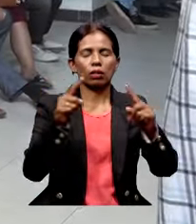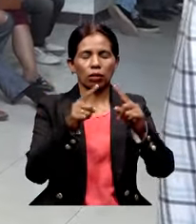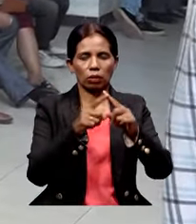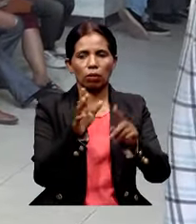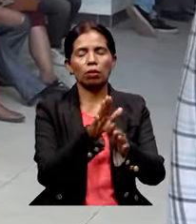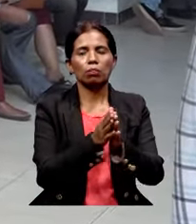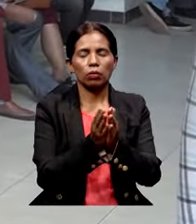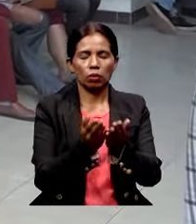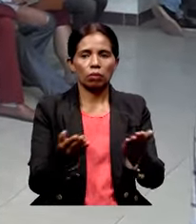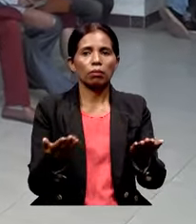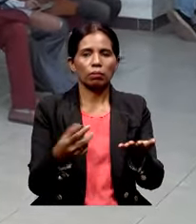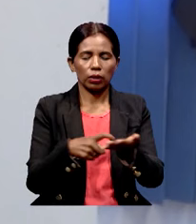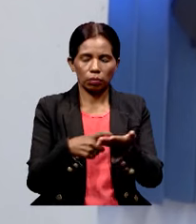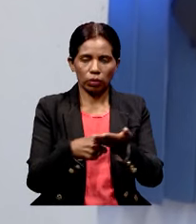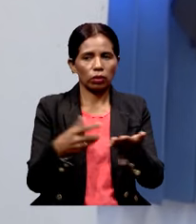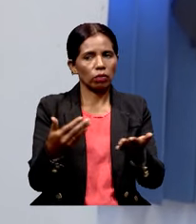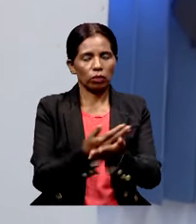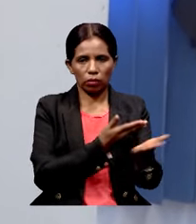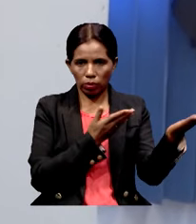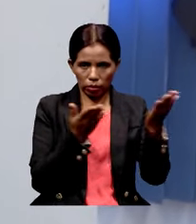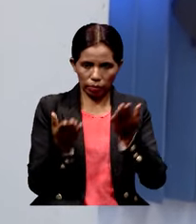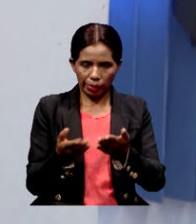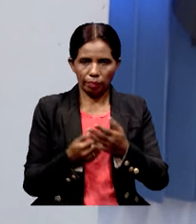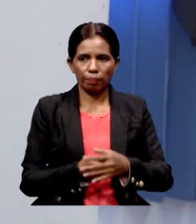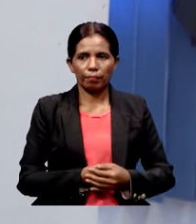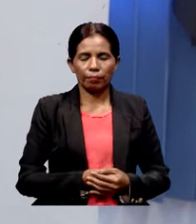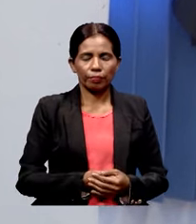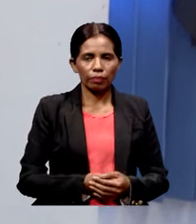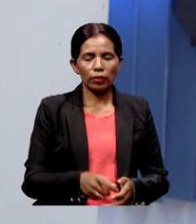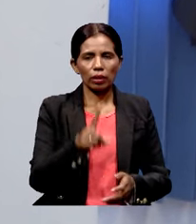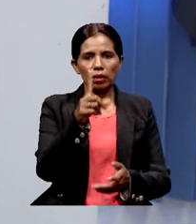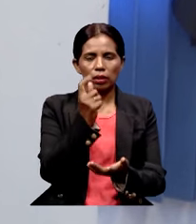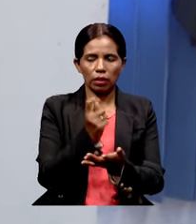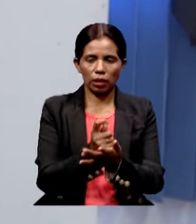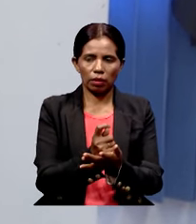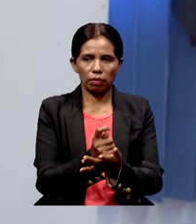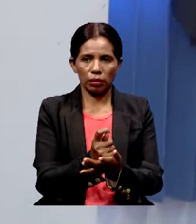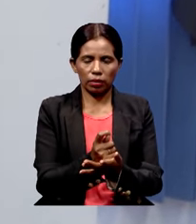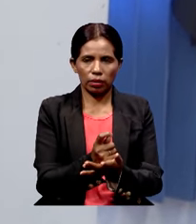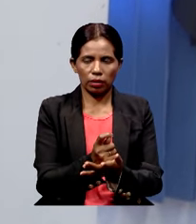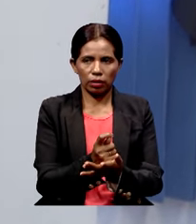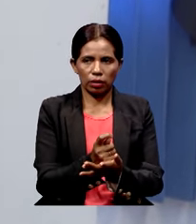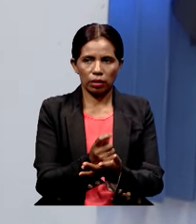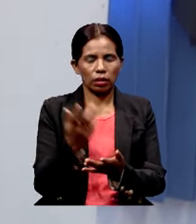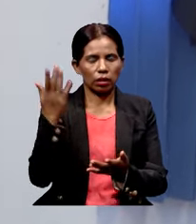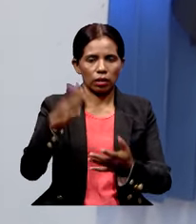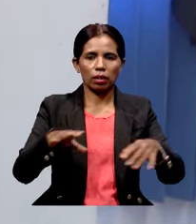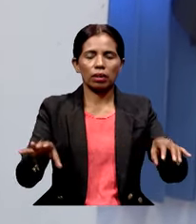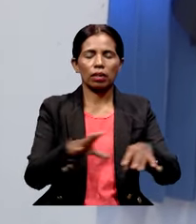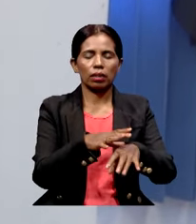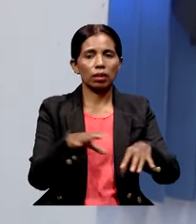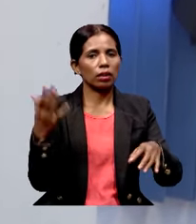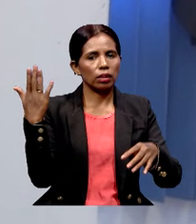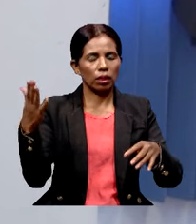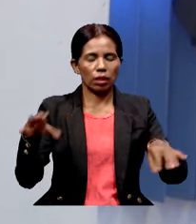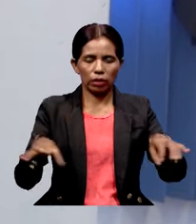mai. Iha rihun ida resing, mak iha la sistema lara,